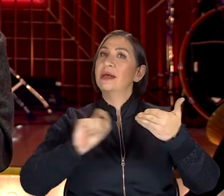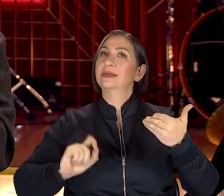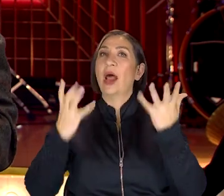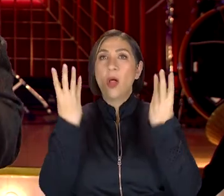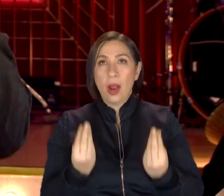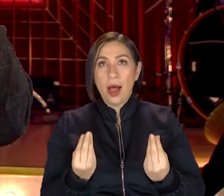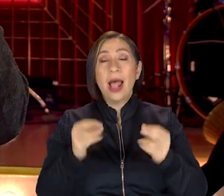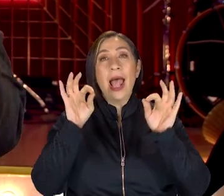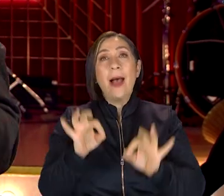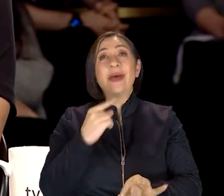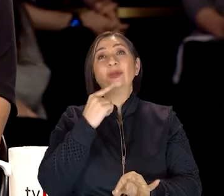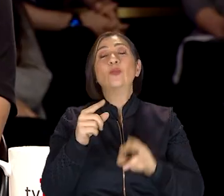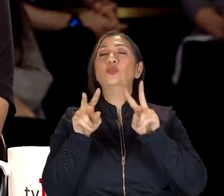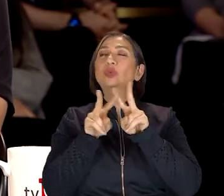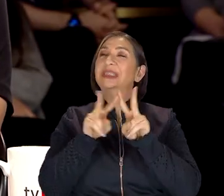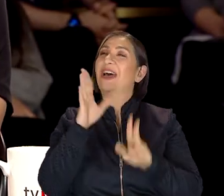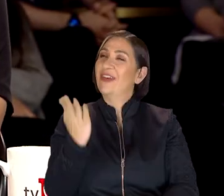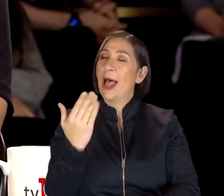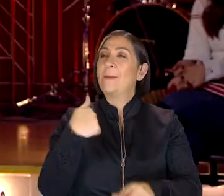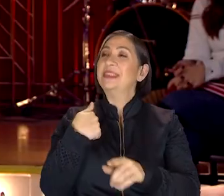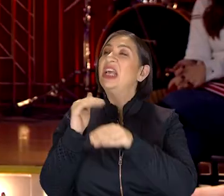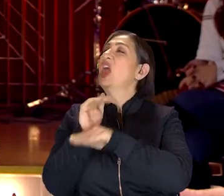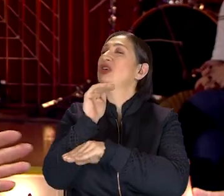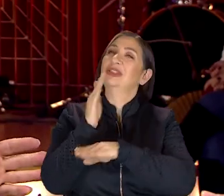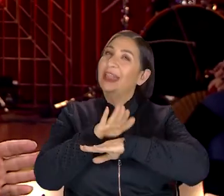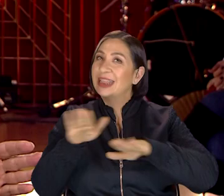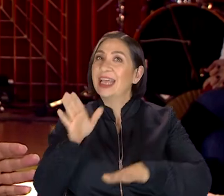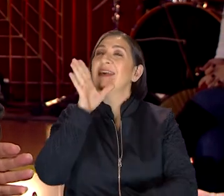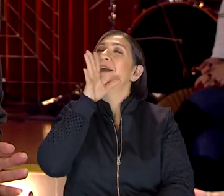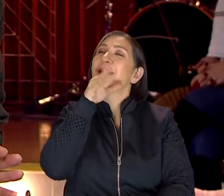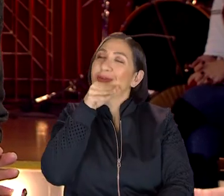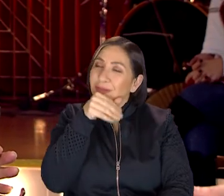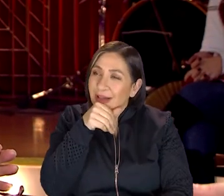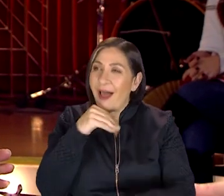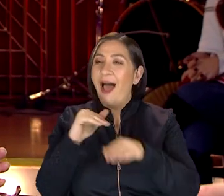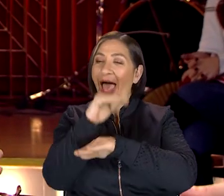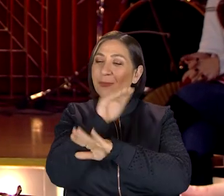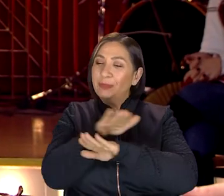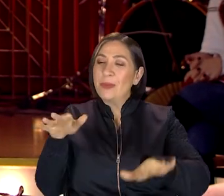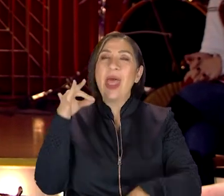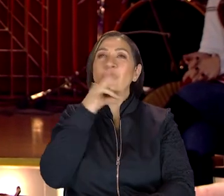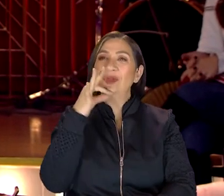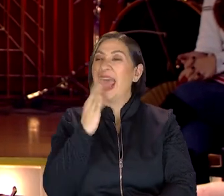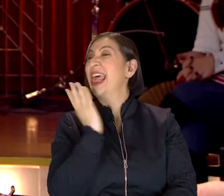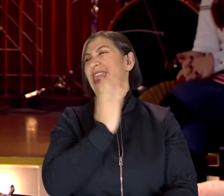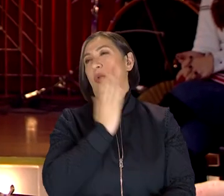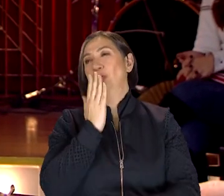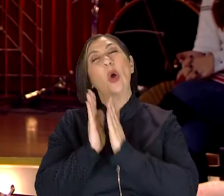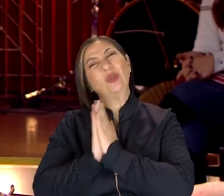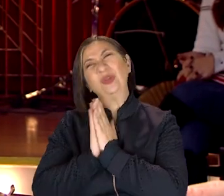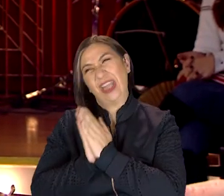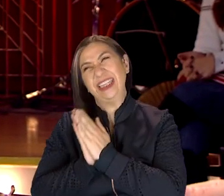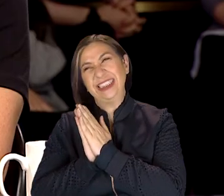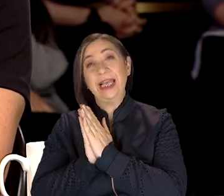olarak. Hemen söyleyeyim Mustafa, biz yaşadık, yaşlandık, hayatımızı bitirdik ve gidiyoruz. Özür